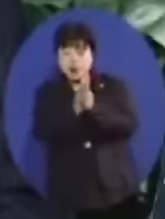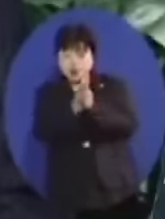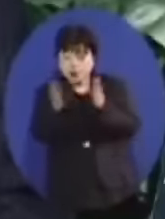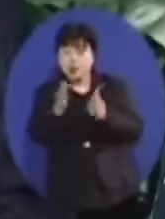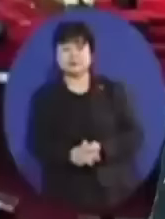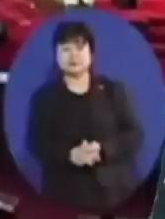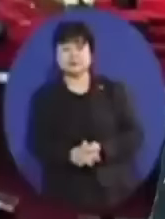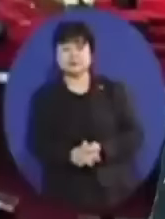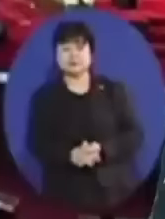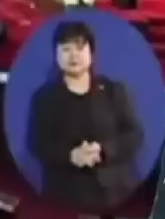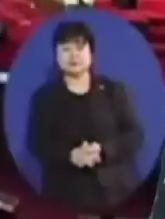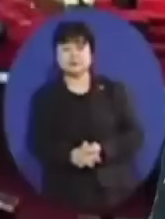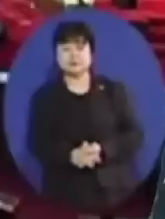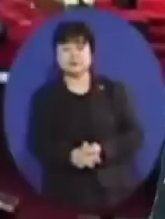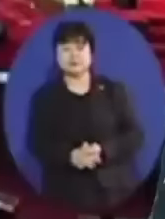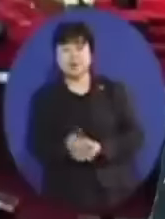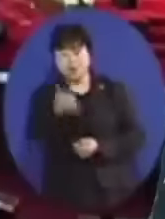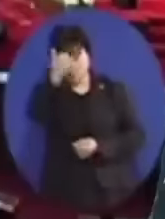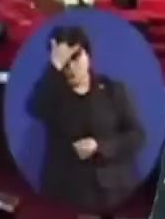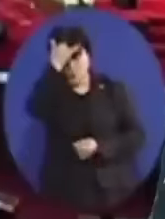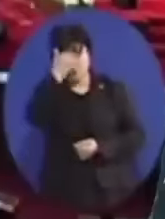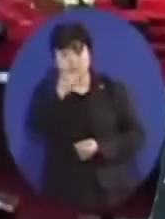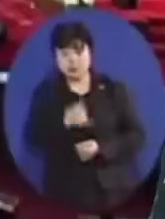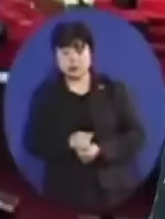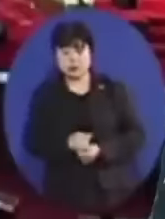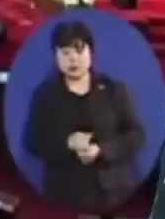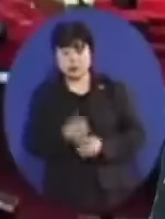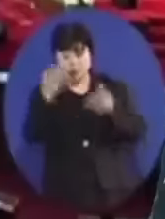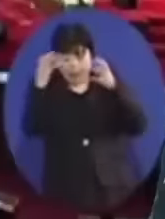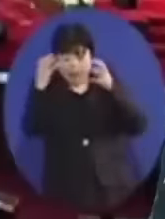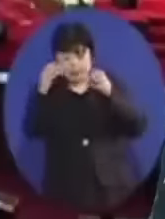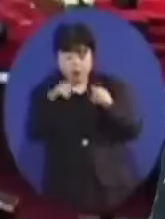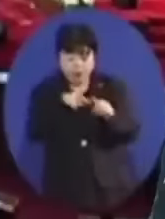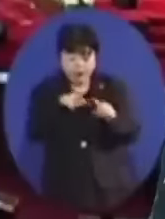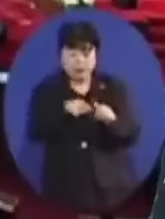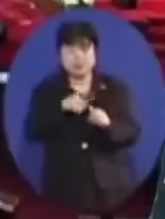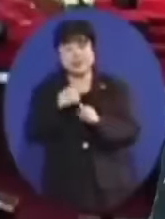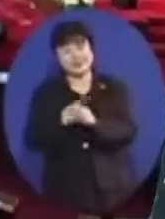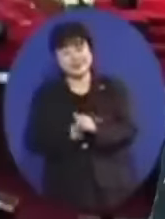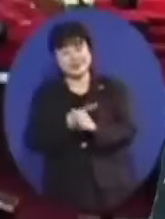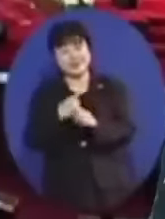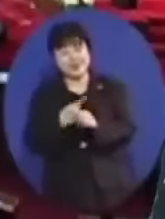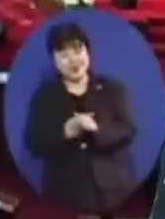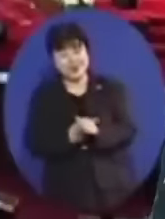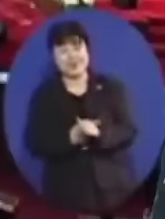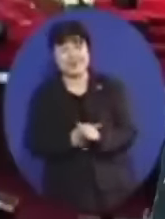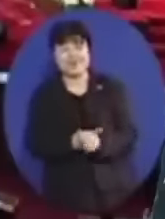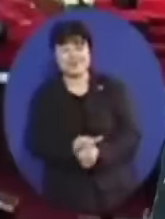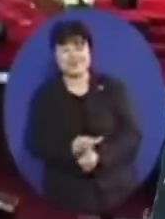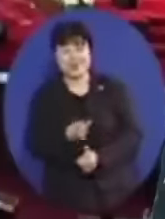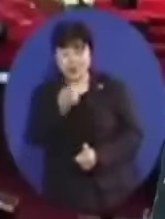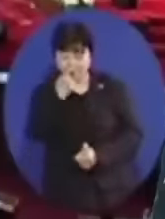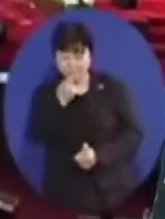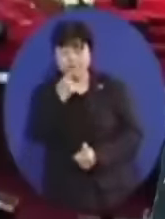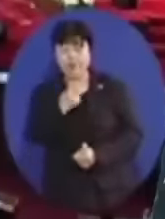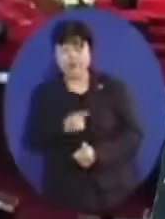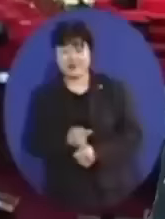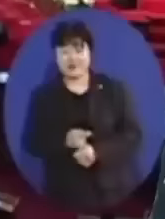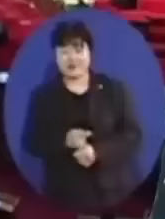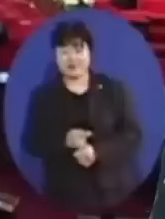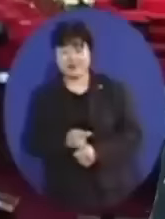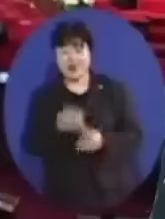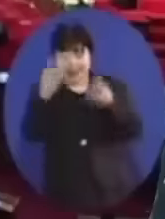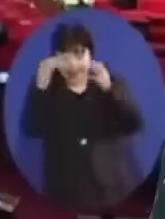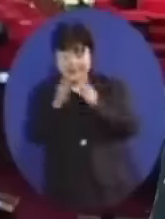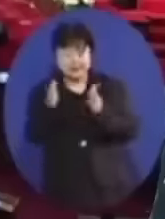것입니다. 윤리와 도덕적인 교훈도 어린아이 때부터 시켜야 자연적으로 그렇게 생활하는 것입니다. 어린아이